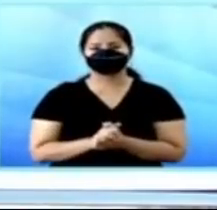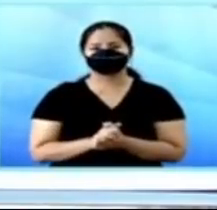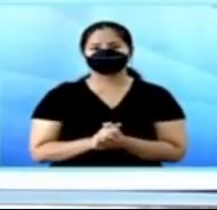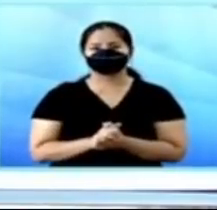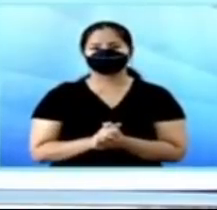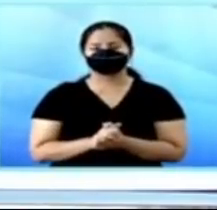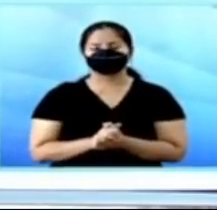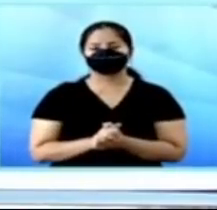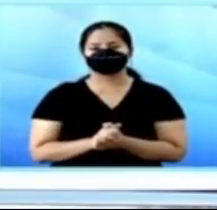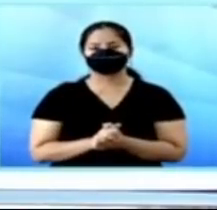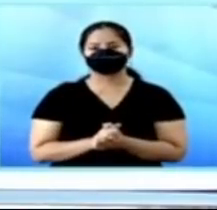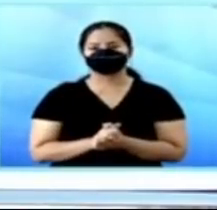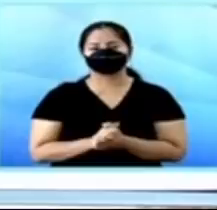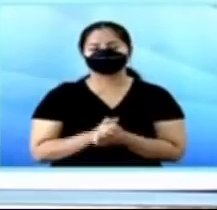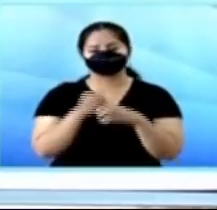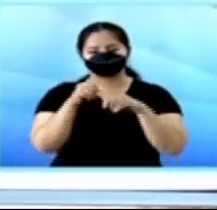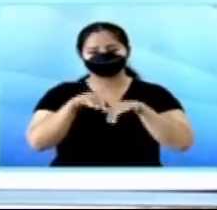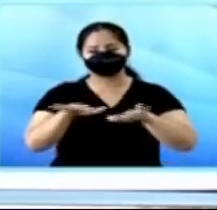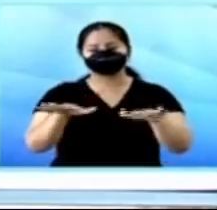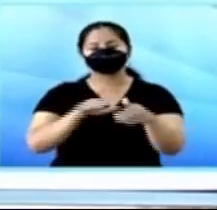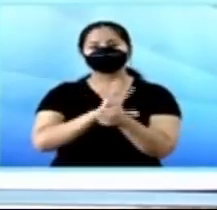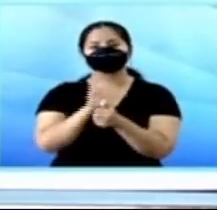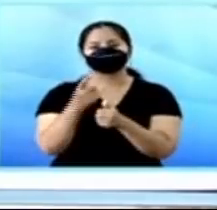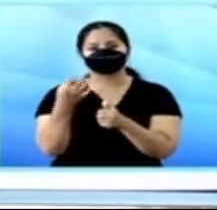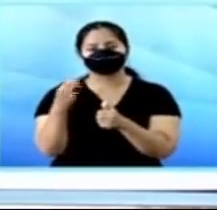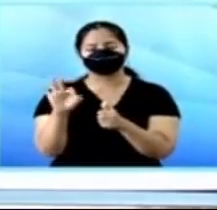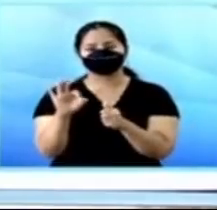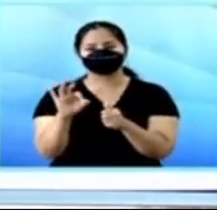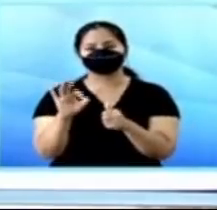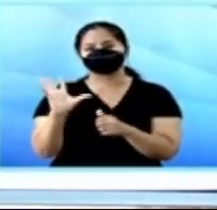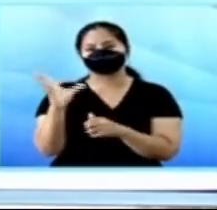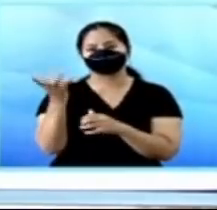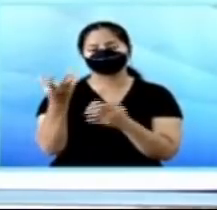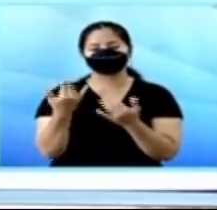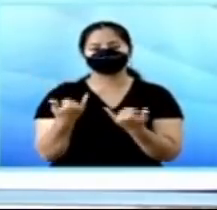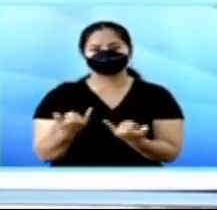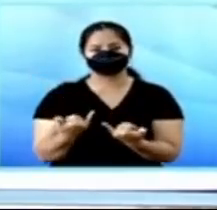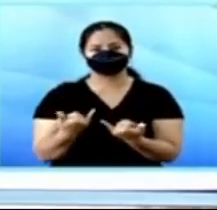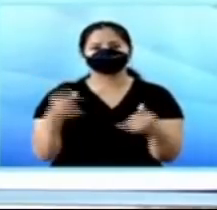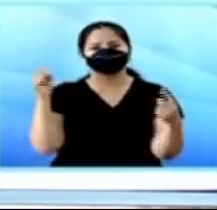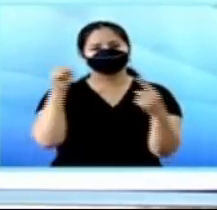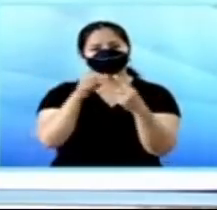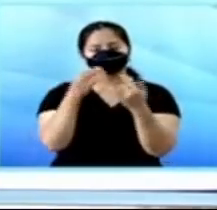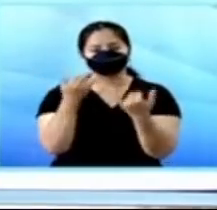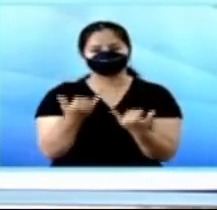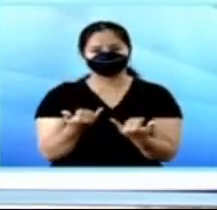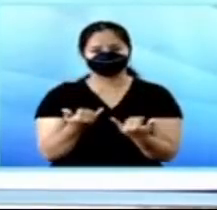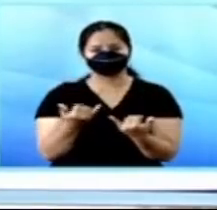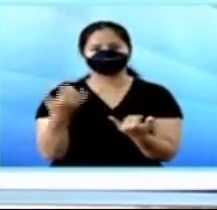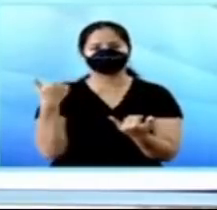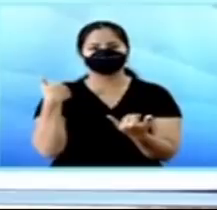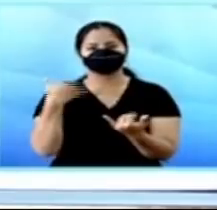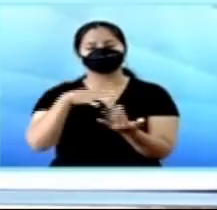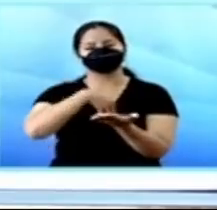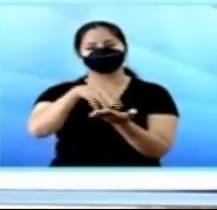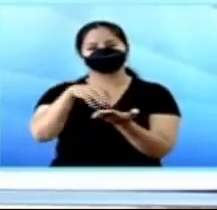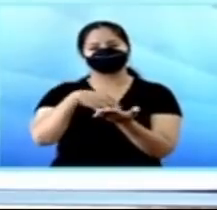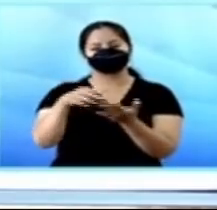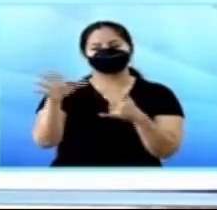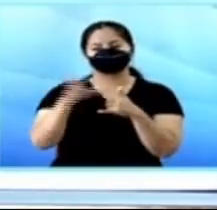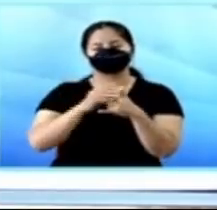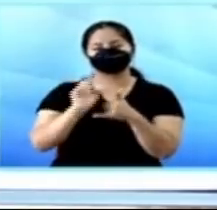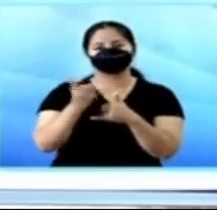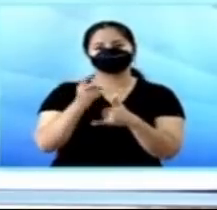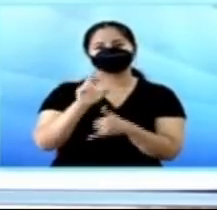ต่อสภาพการระบาดของพยาธิโควิด-19ในทั่วโลกนั้นณปัจจุบันนี้ มีรายงานผู้ติดเชื้อใหม่เข้